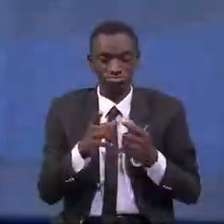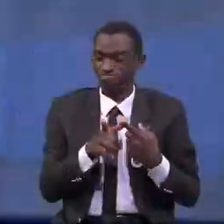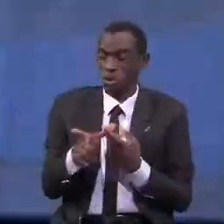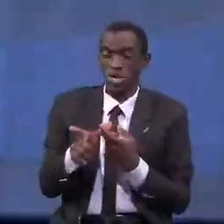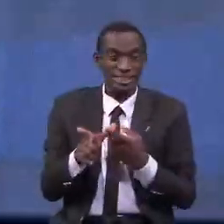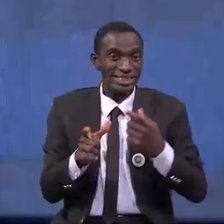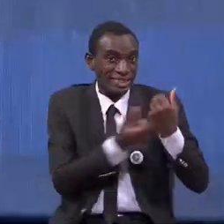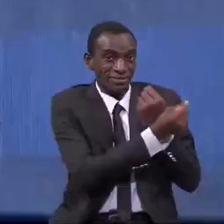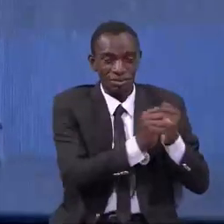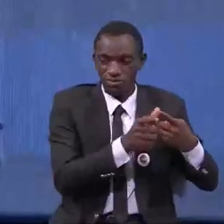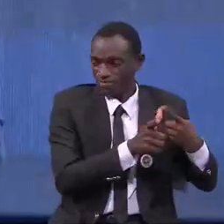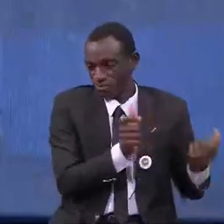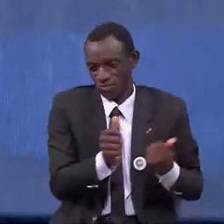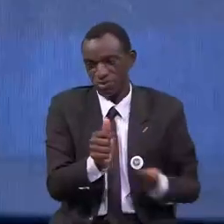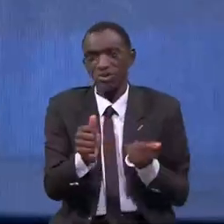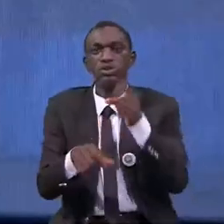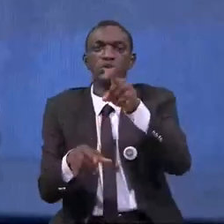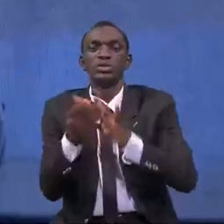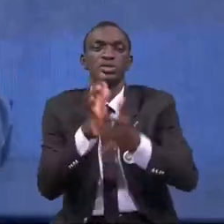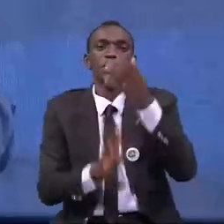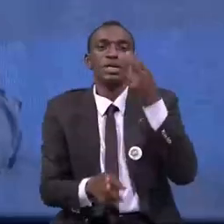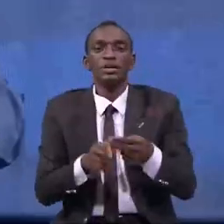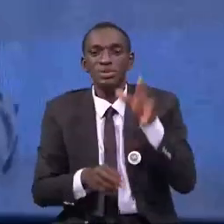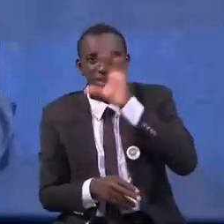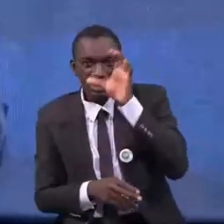après vous le salut vous